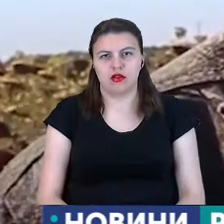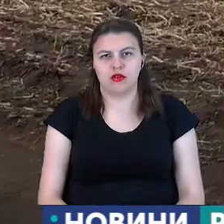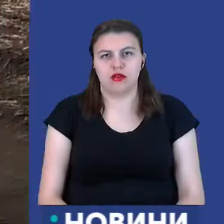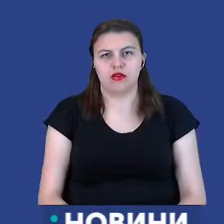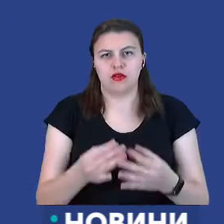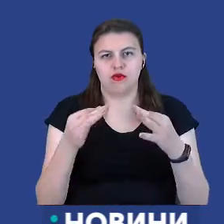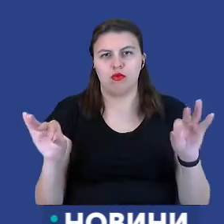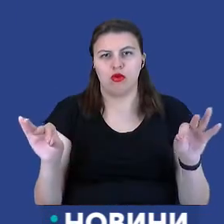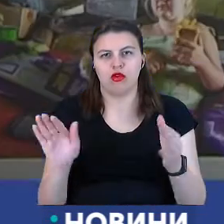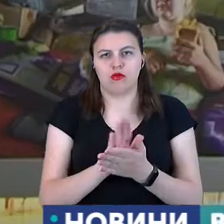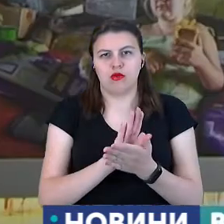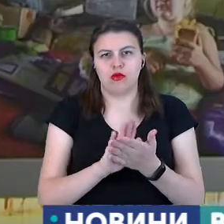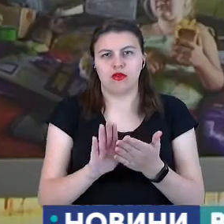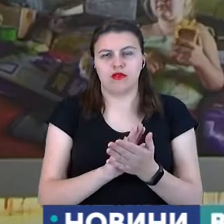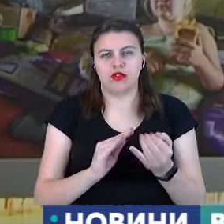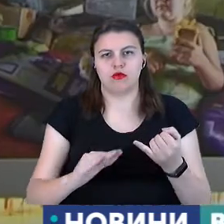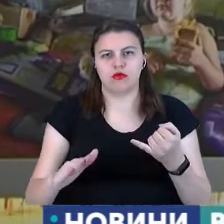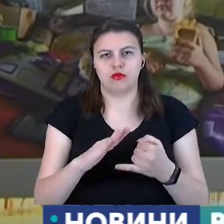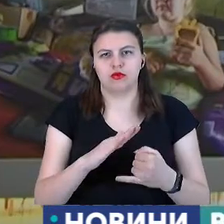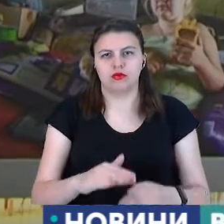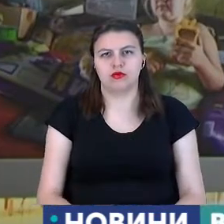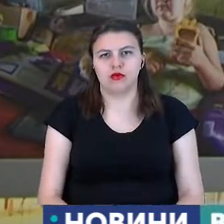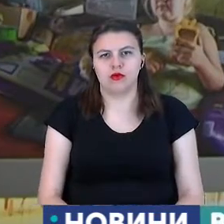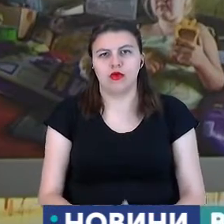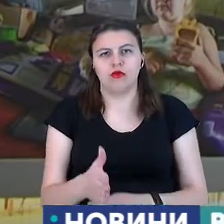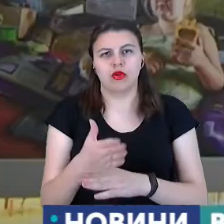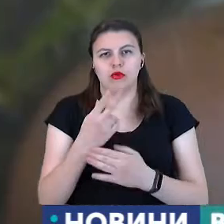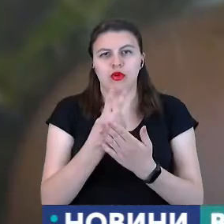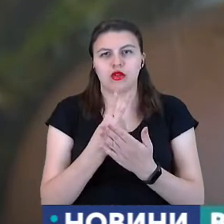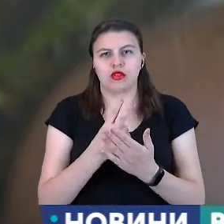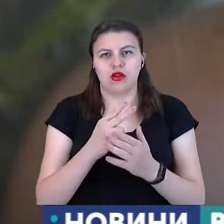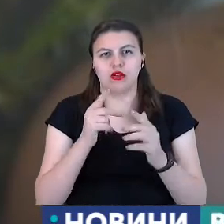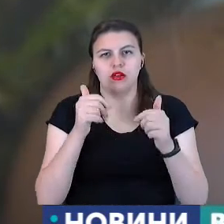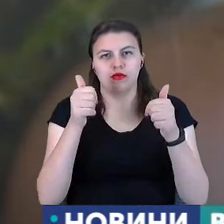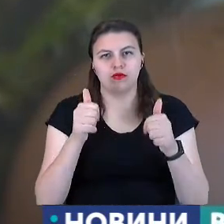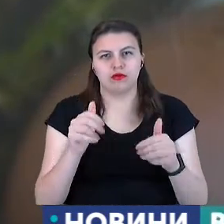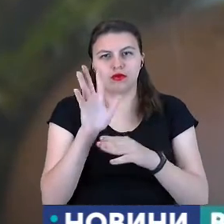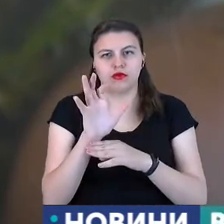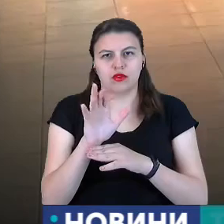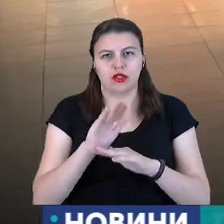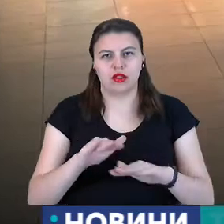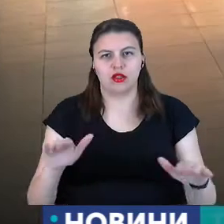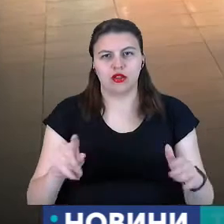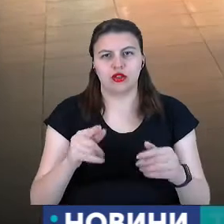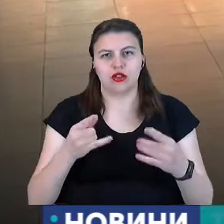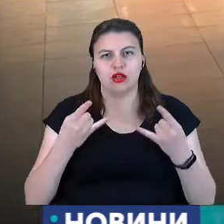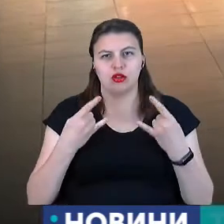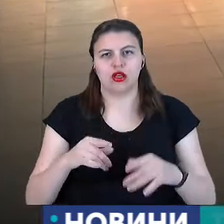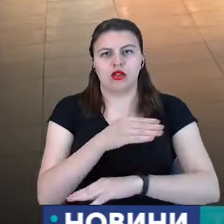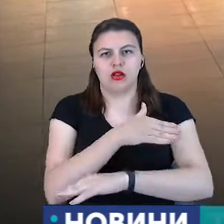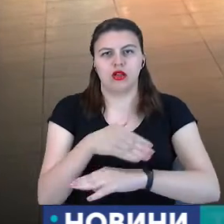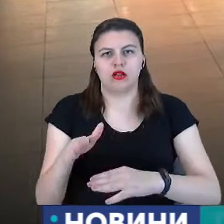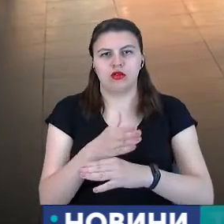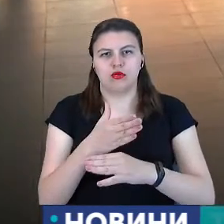землю. У Маріуполі показали світлини дітей, які народилися на лінії розмежування. Всі герої знімків – це